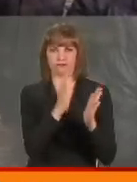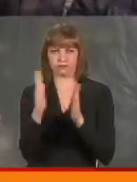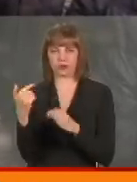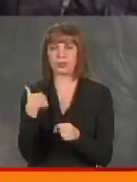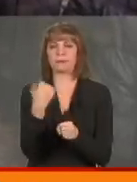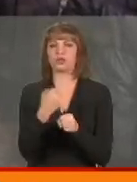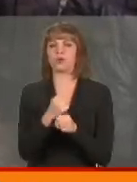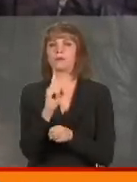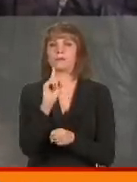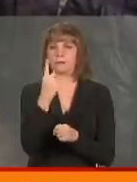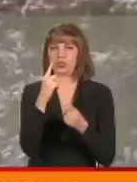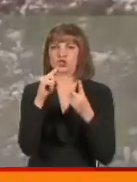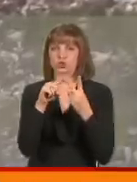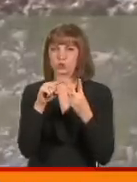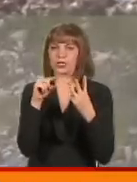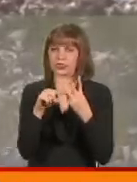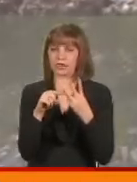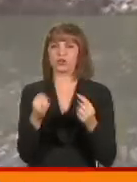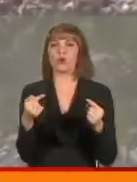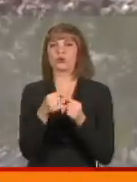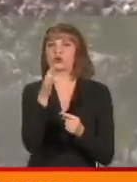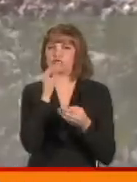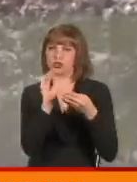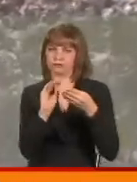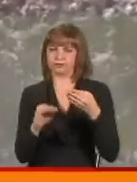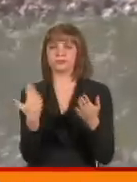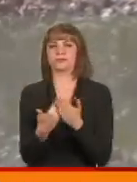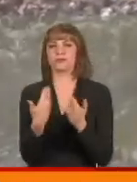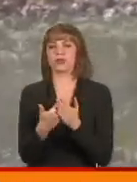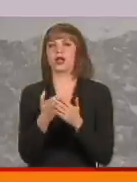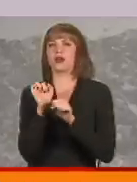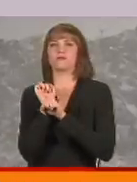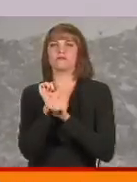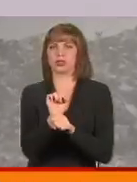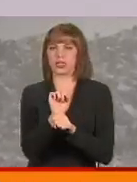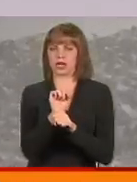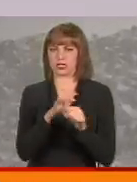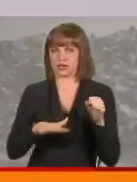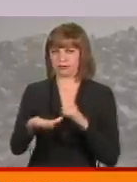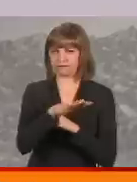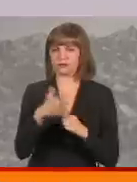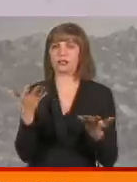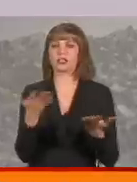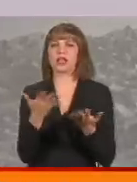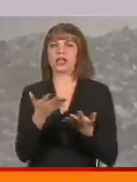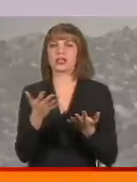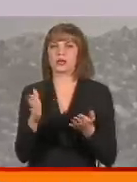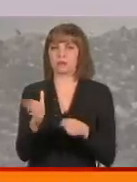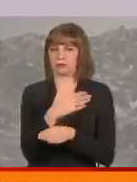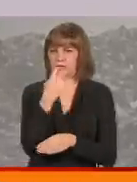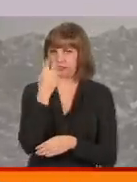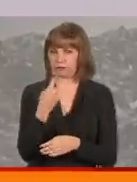робимо перше, друге, третє, конкретний час вказується. Наприклад, перекриття карт полігону, який прибере